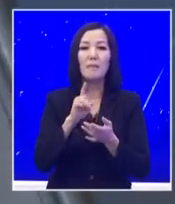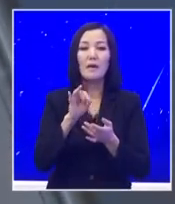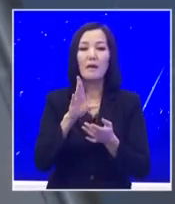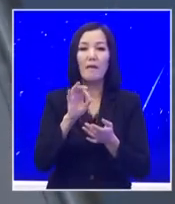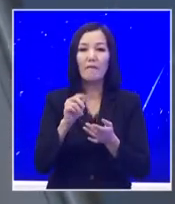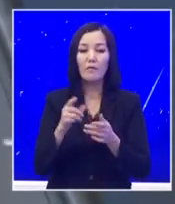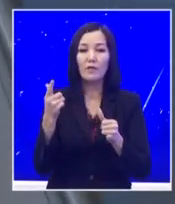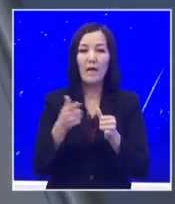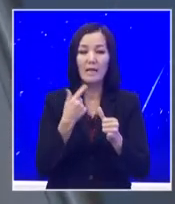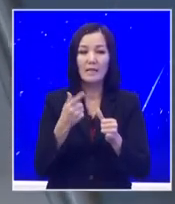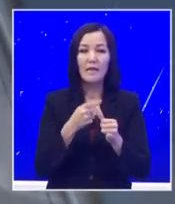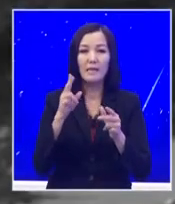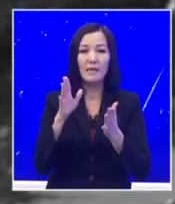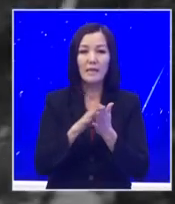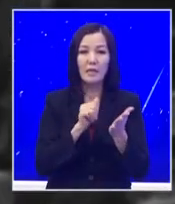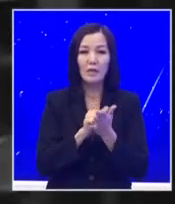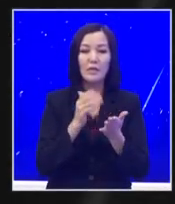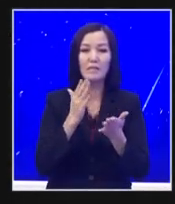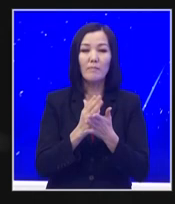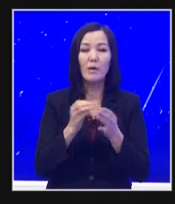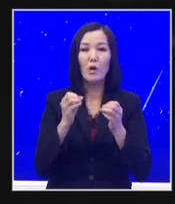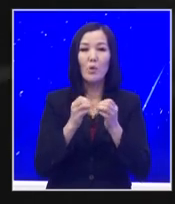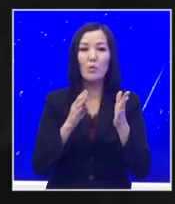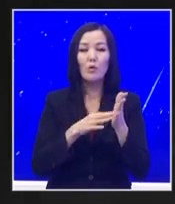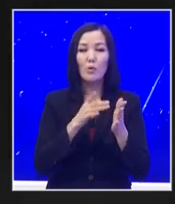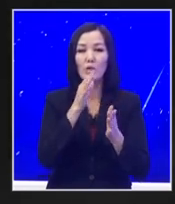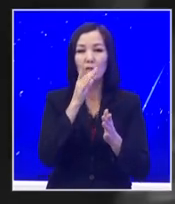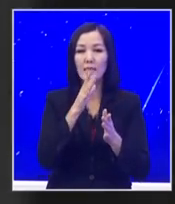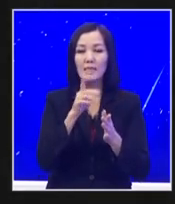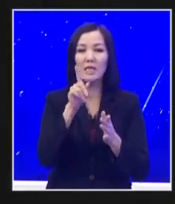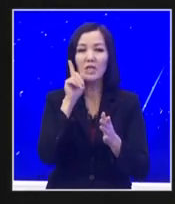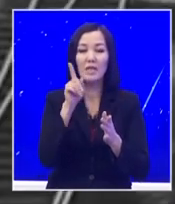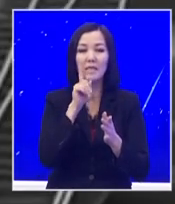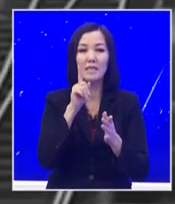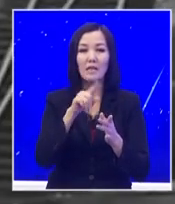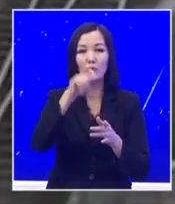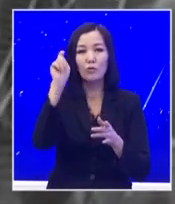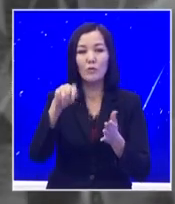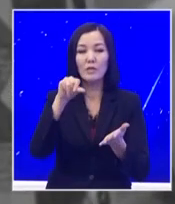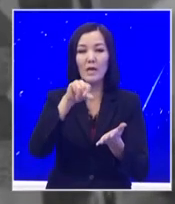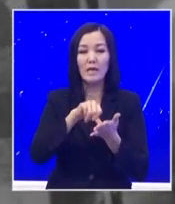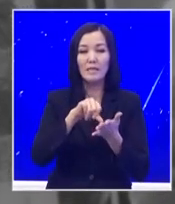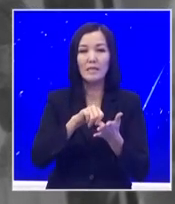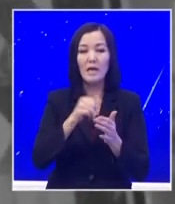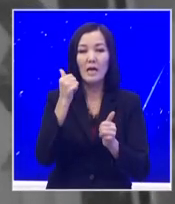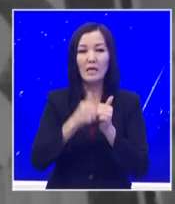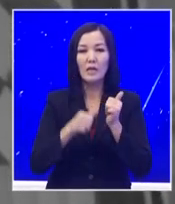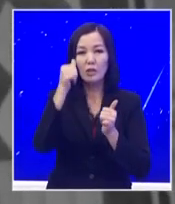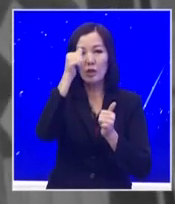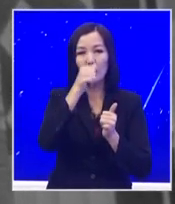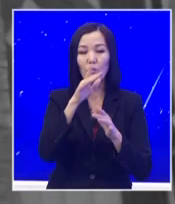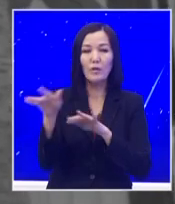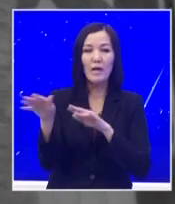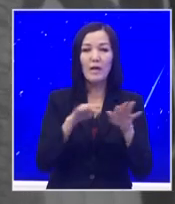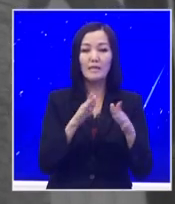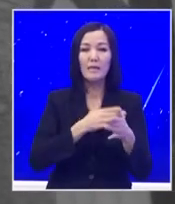кеткен ардақты жан. 19 жасында соғысқа аттанған батыр ананың ерлігі көпке аян. Жылдағы дәстүрге сай акция